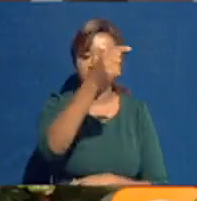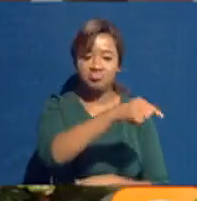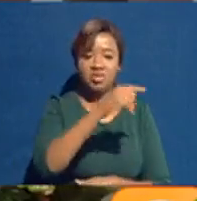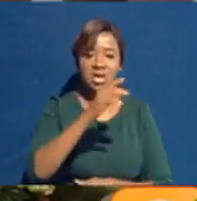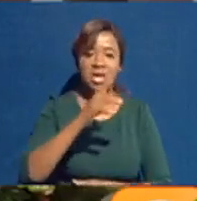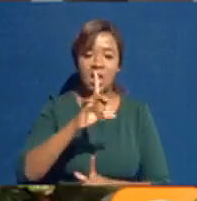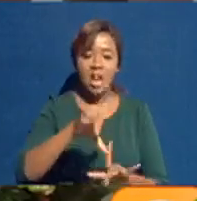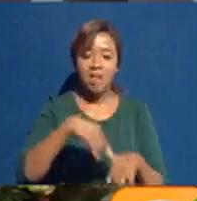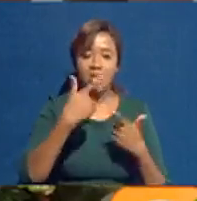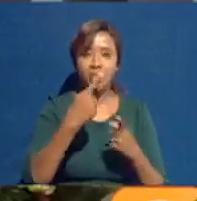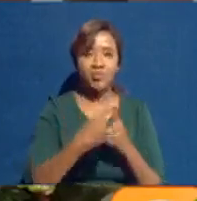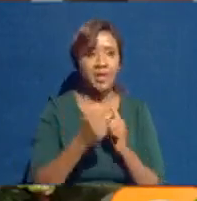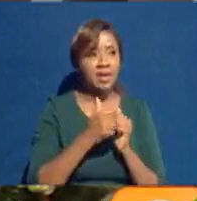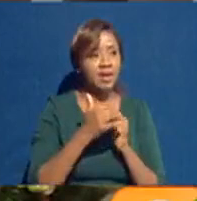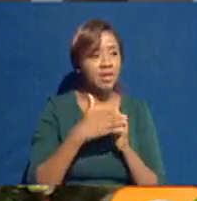in